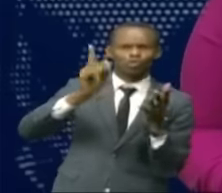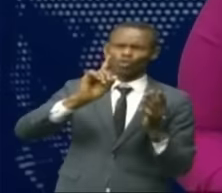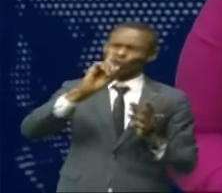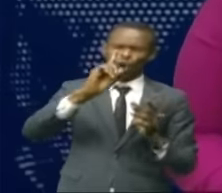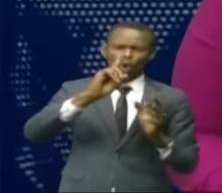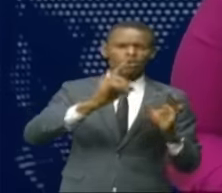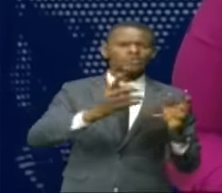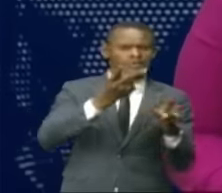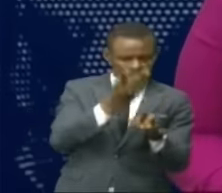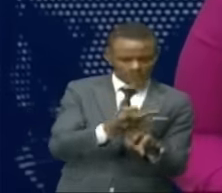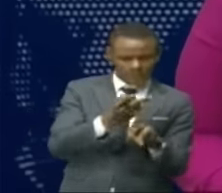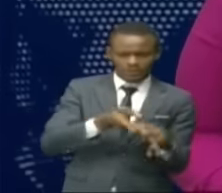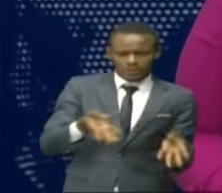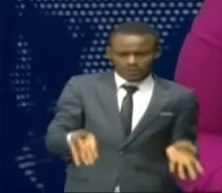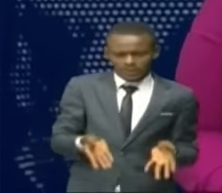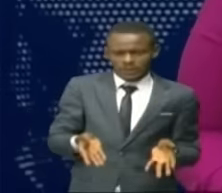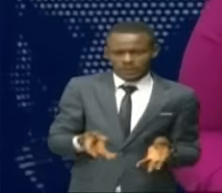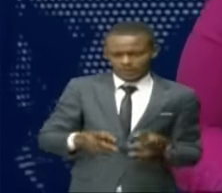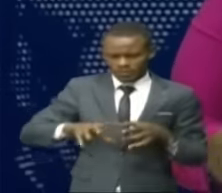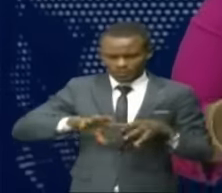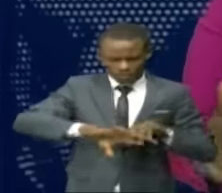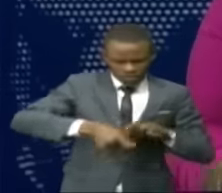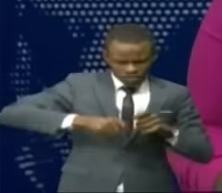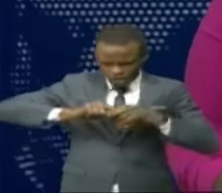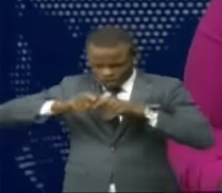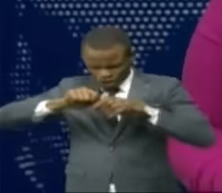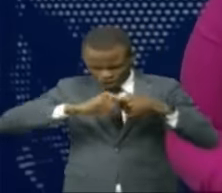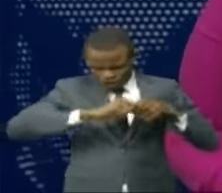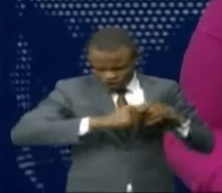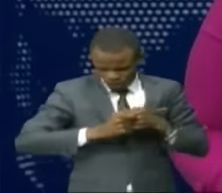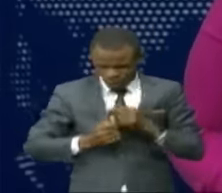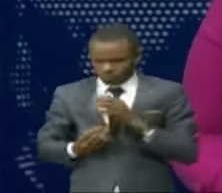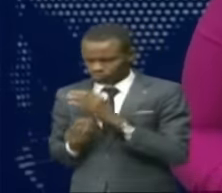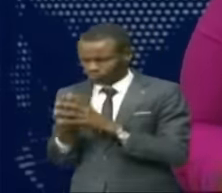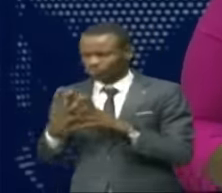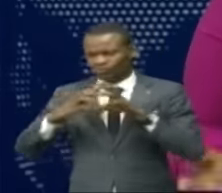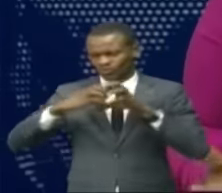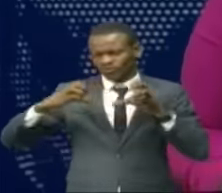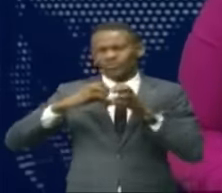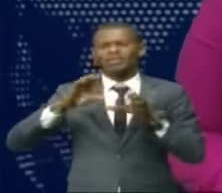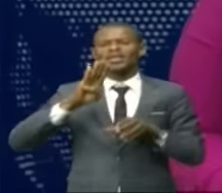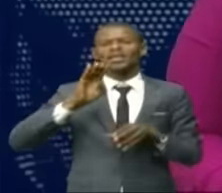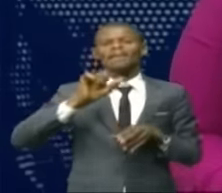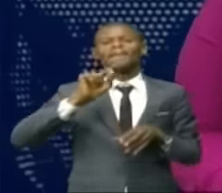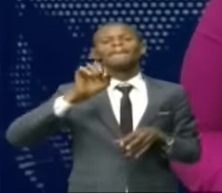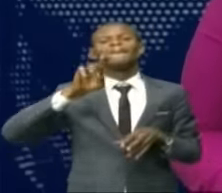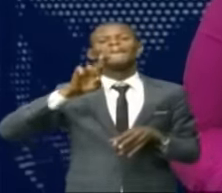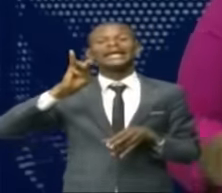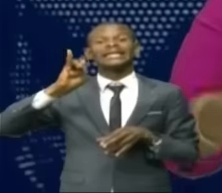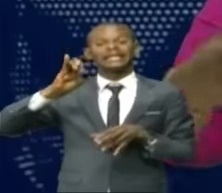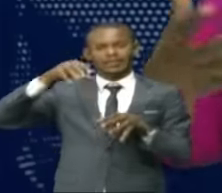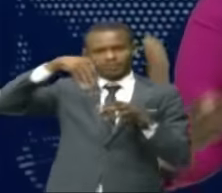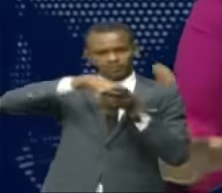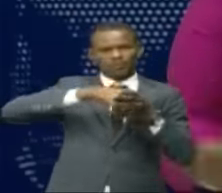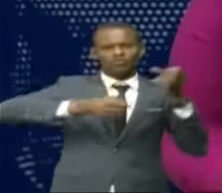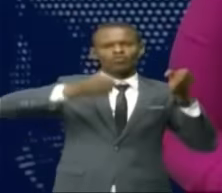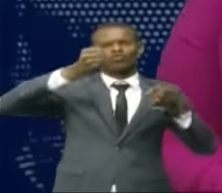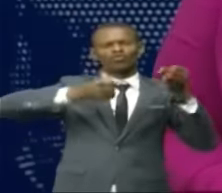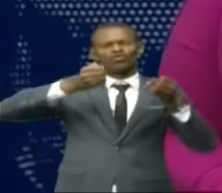découle des revenus supplémentaires. Oui, ça va générer des trésors publics. Hein. Et justement,